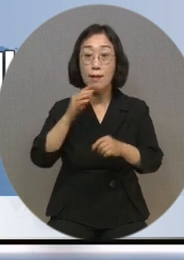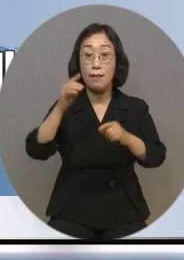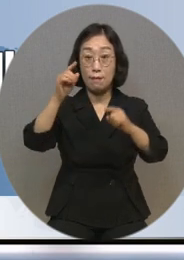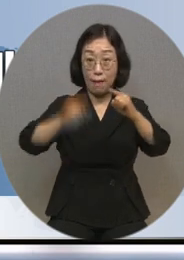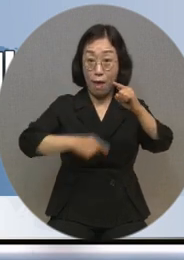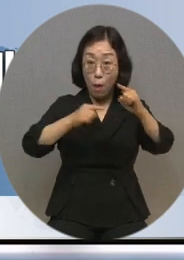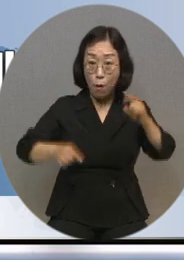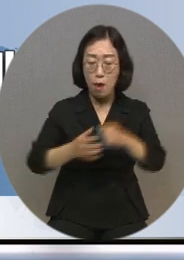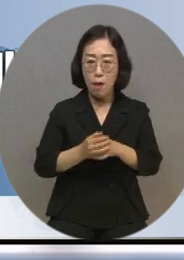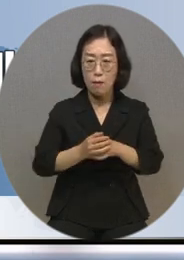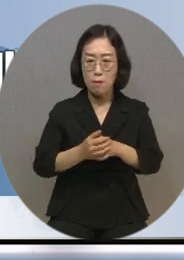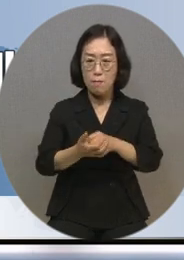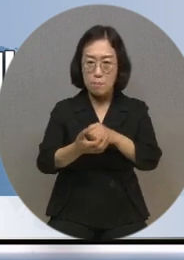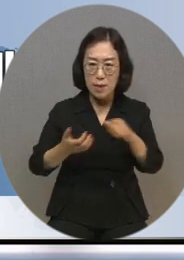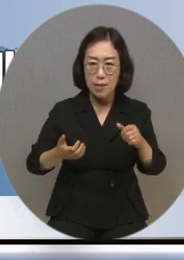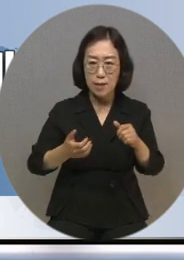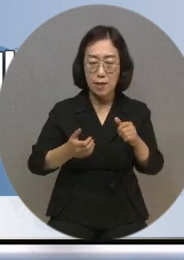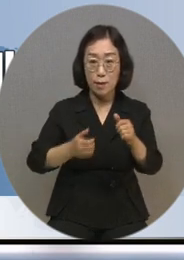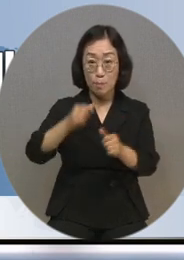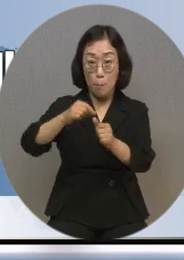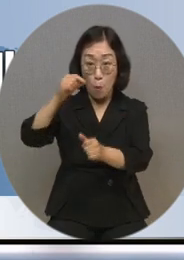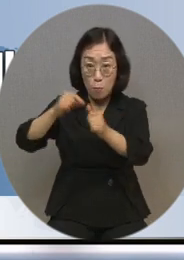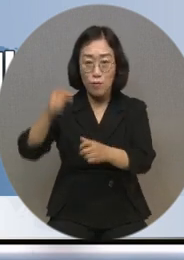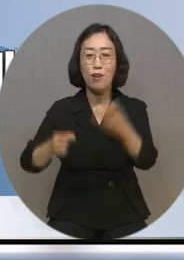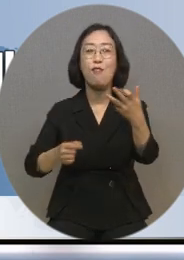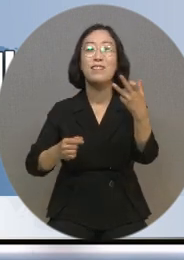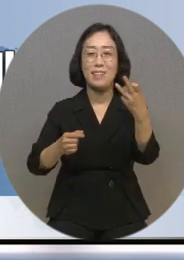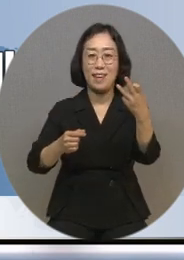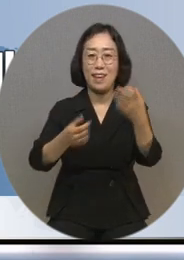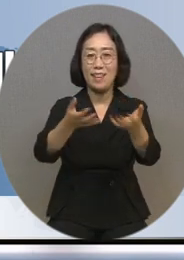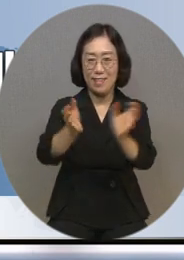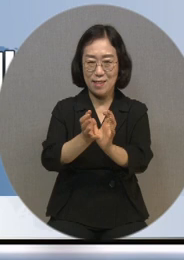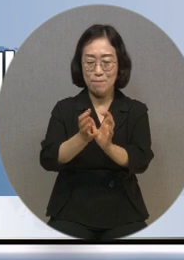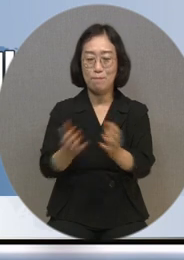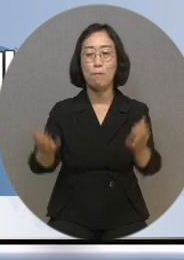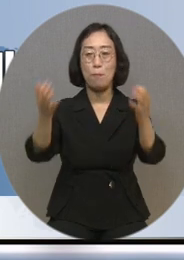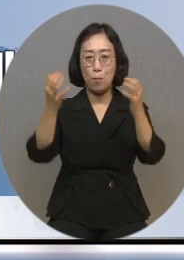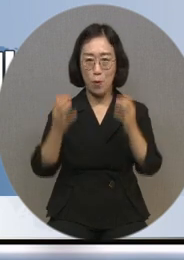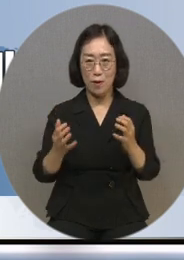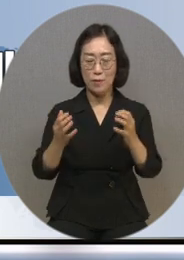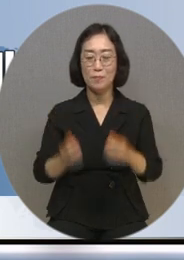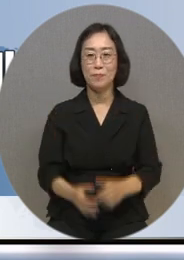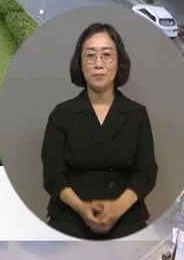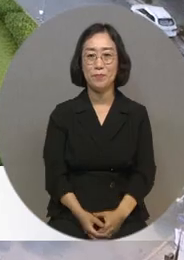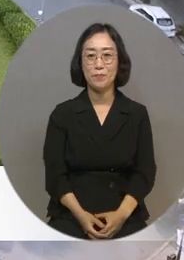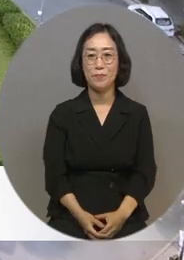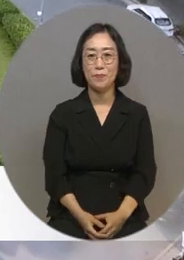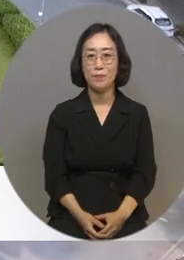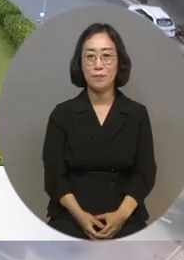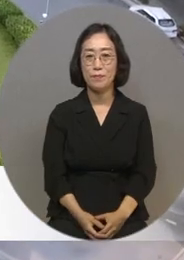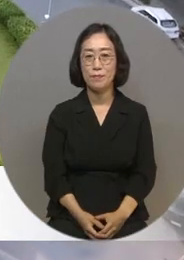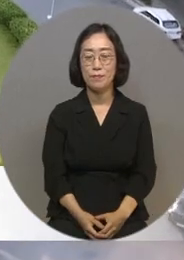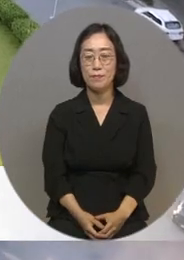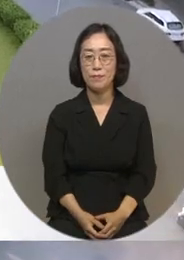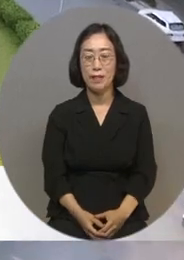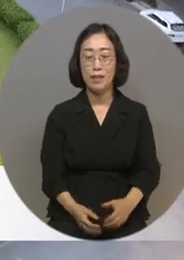예선을 거친 전국의 13개 팀이 도전장을 내밀었습니다. 안정진 기자입니다.